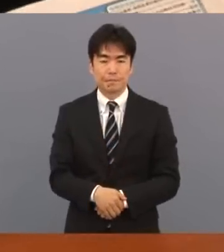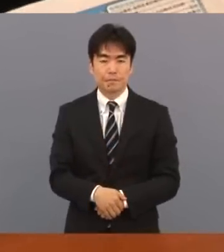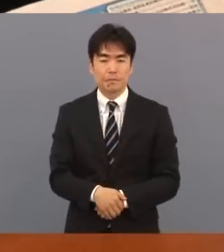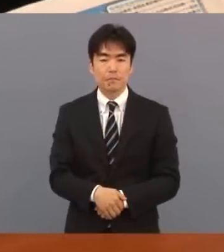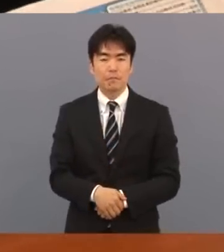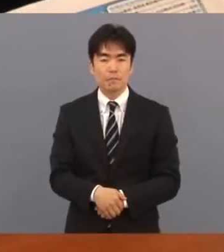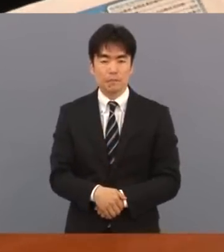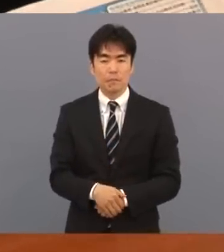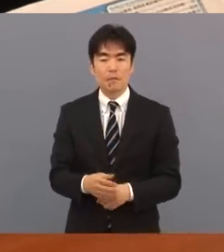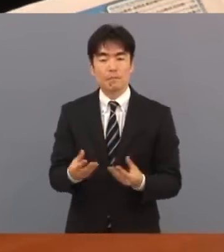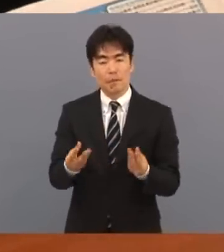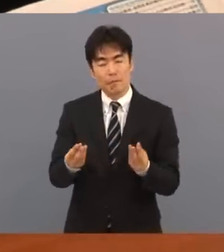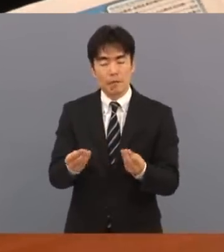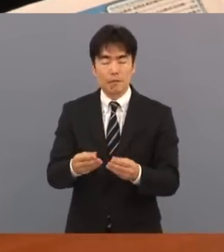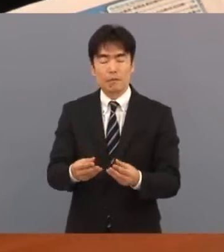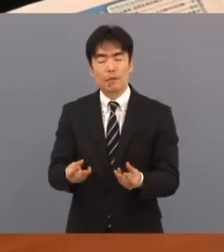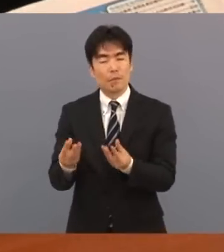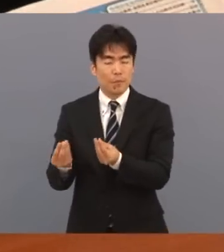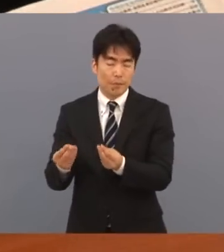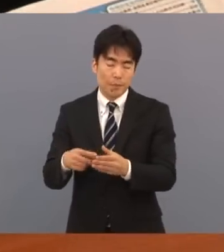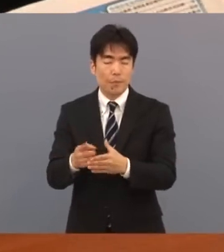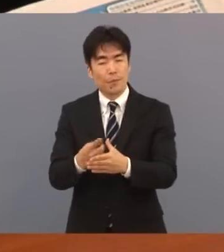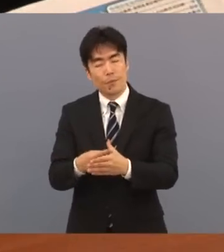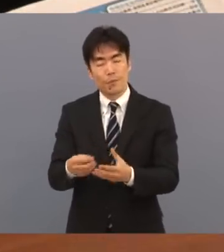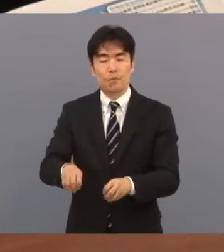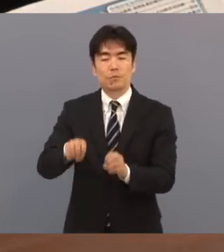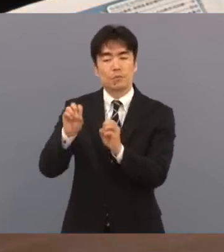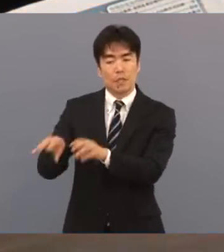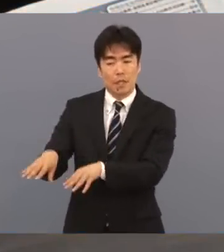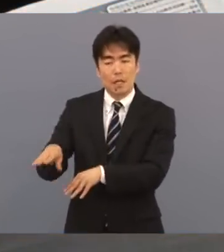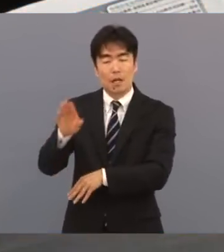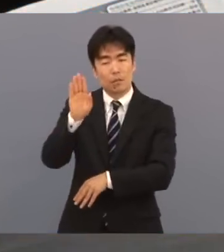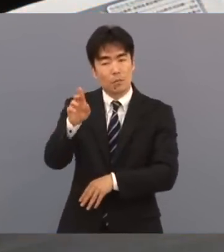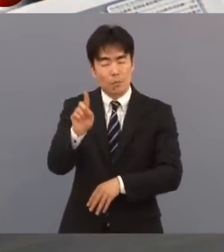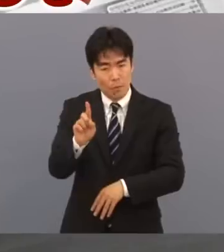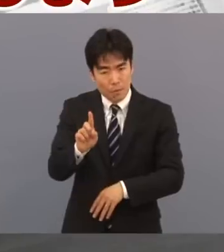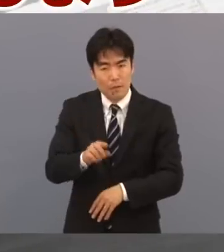そのまま吸い殻をゴミ箱に捨ててしまったら、